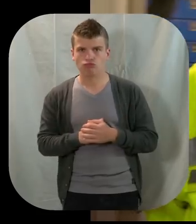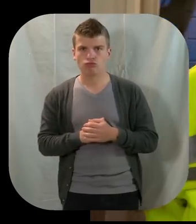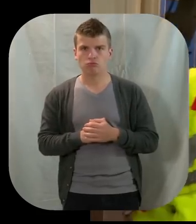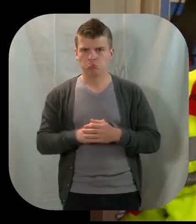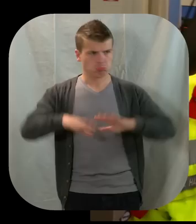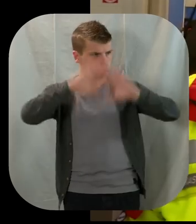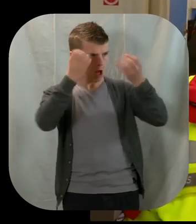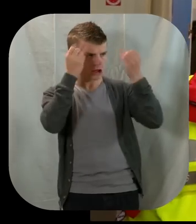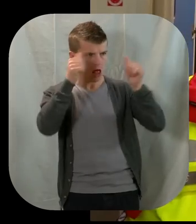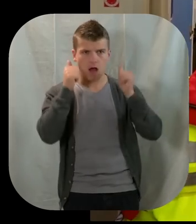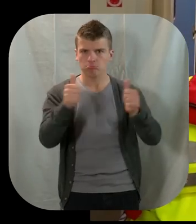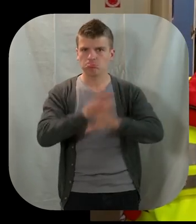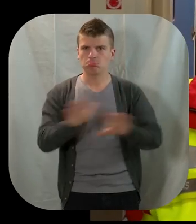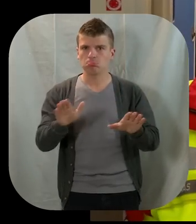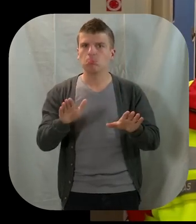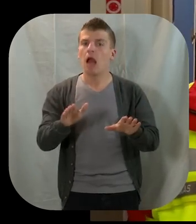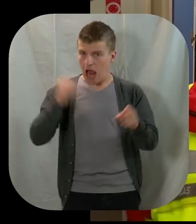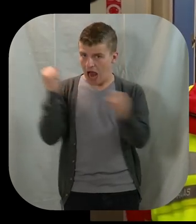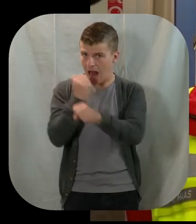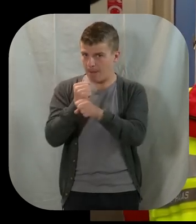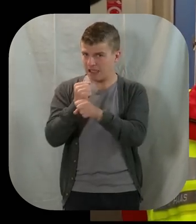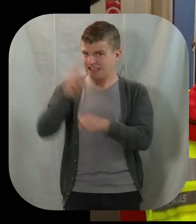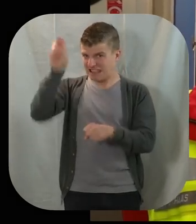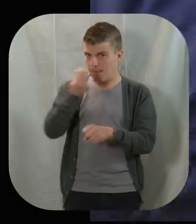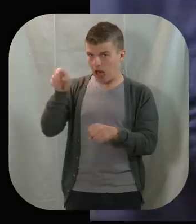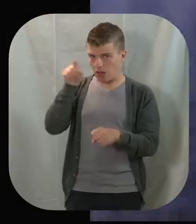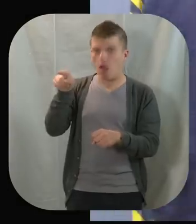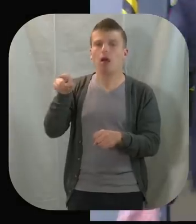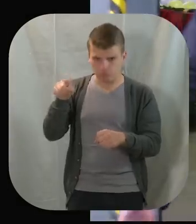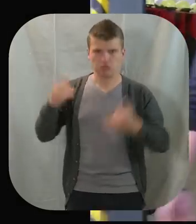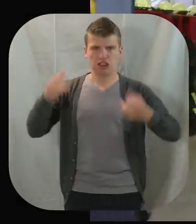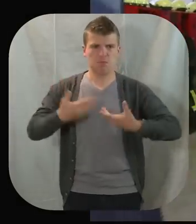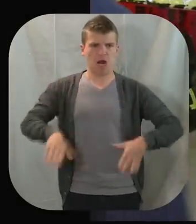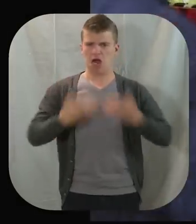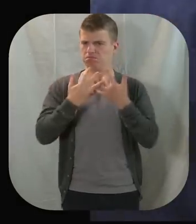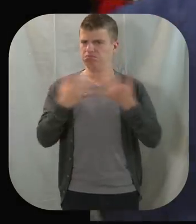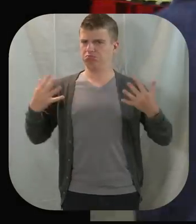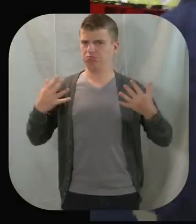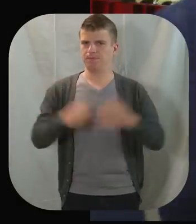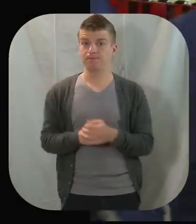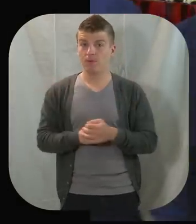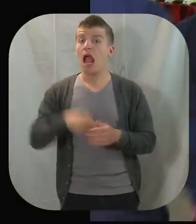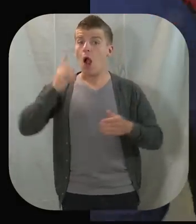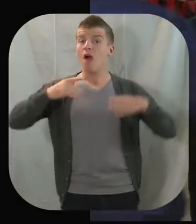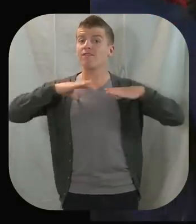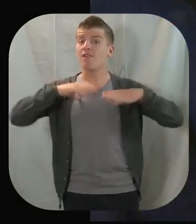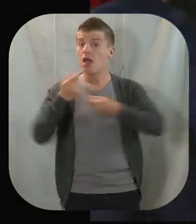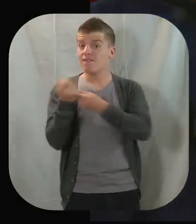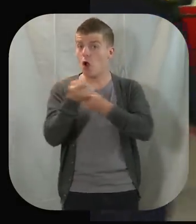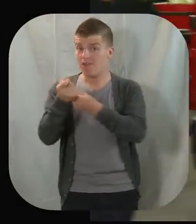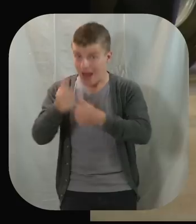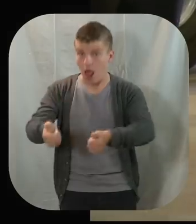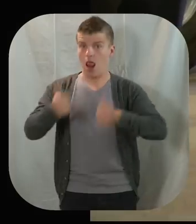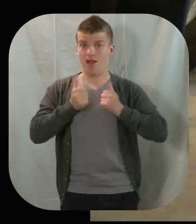Alles klar, die Arbeiter-Samariter stehen bereit. Auch die Freiwillige Feuerwehr hilft natürlich bei